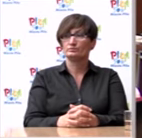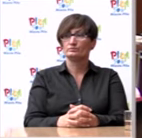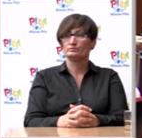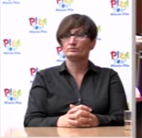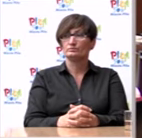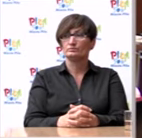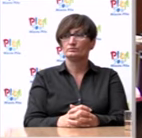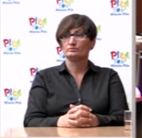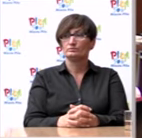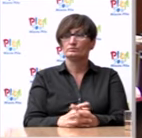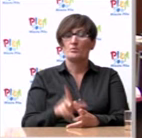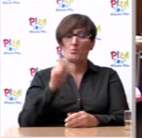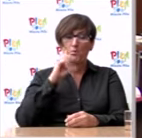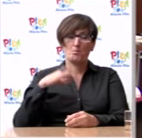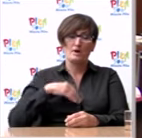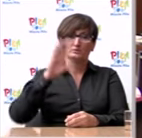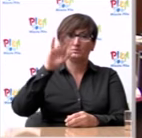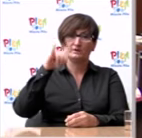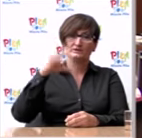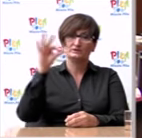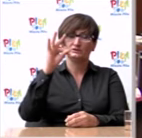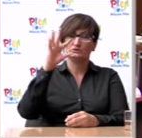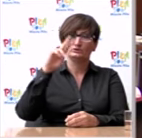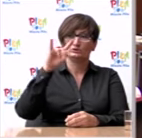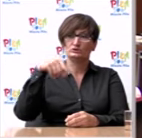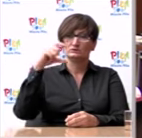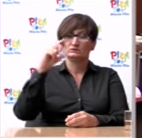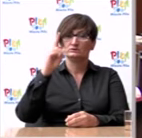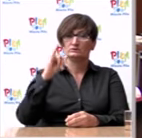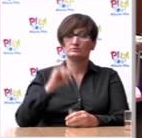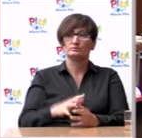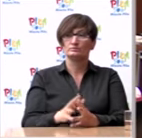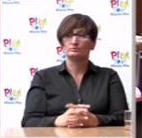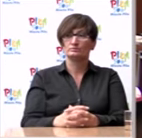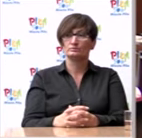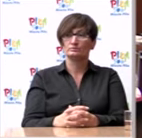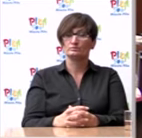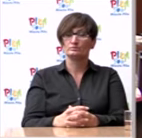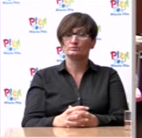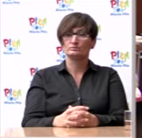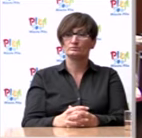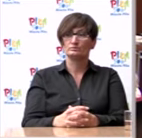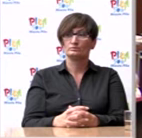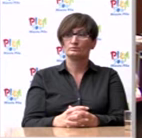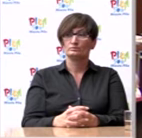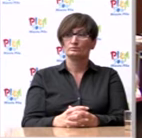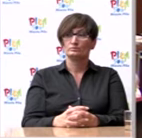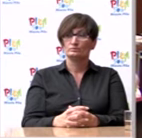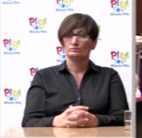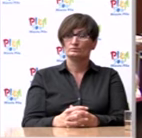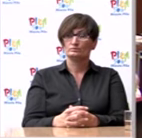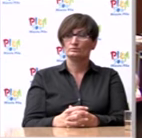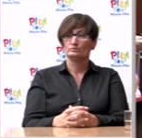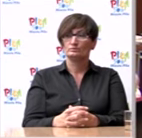Bardzo proszę, pan przewodniczący Włodzimierz Bystrzycki. Do pana przewodniczącego Jarczaka. Jak będzie finansowany budowa? Jeszcze raz proszę powtórzenie pytania. Jeszcze